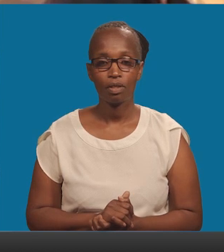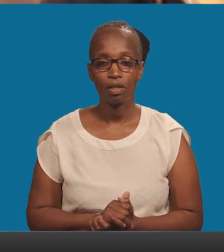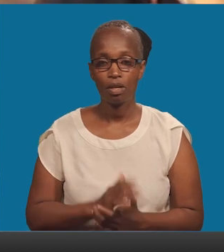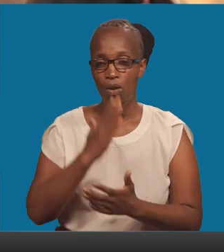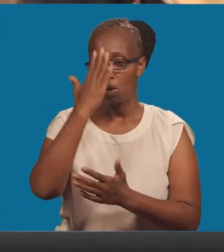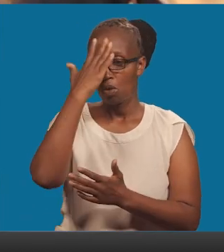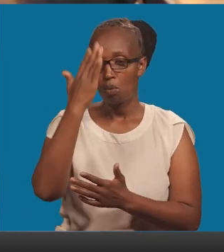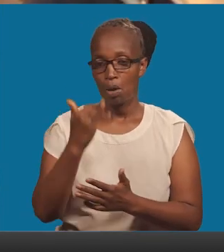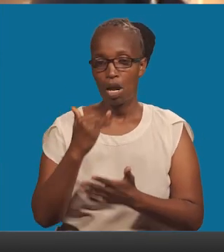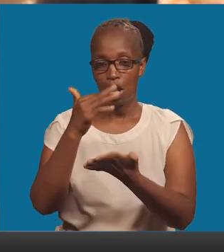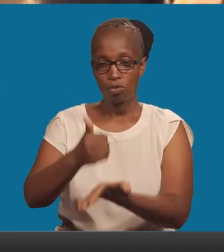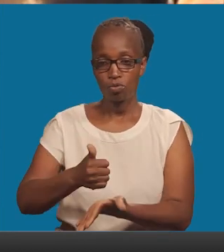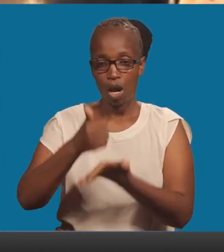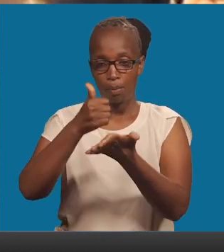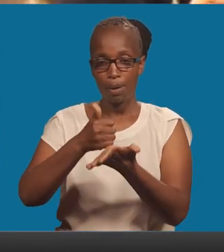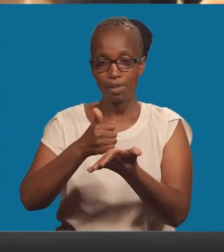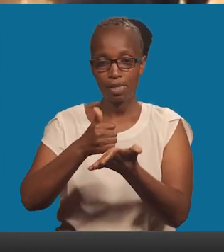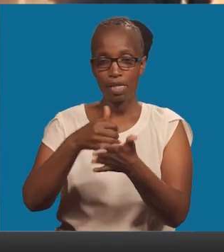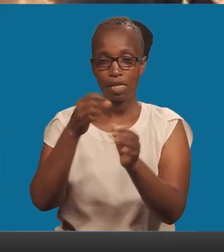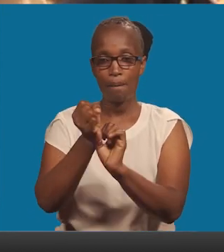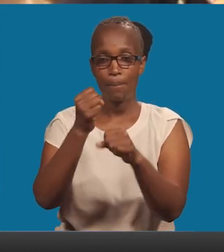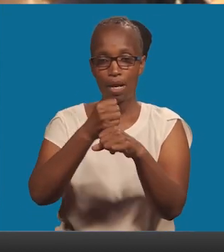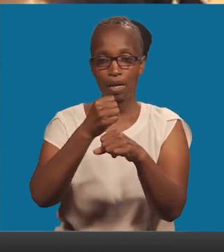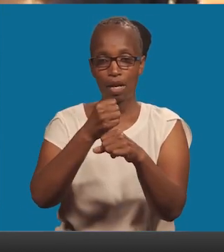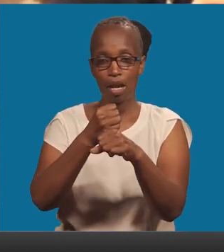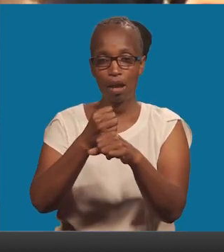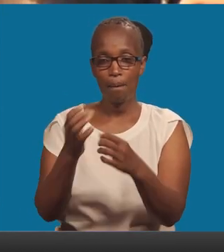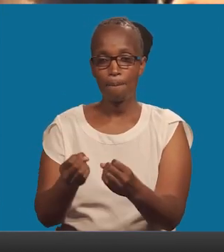closed. My lady, to enable us to make the relevant application